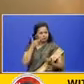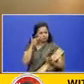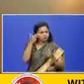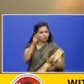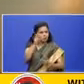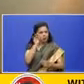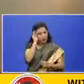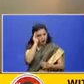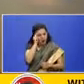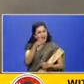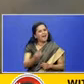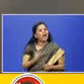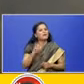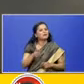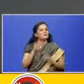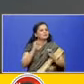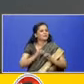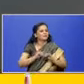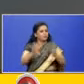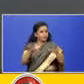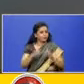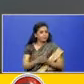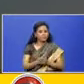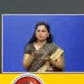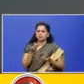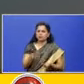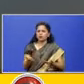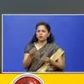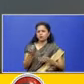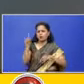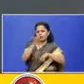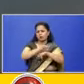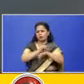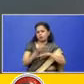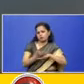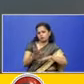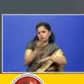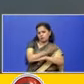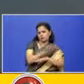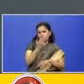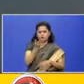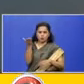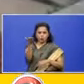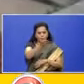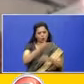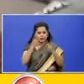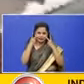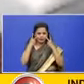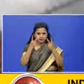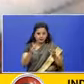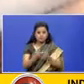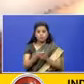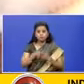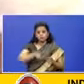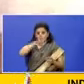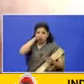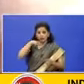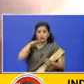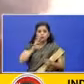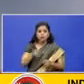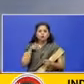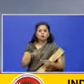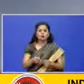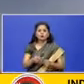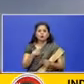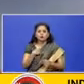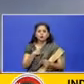भी खुशी बढ़ाऊं। साथियों, अब से कुछ दिन पहले आपने देखा होगा, भारत ने एक